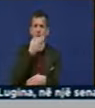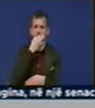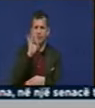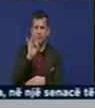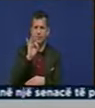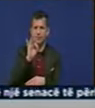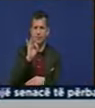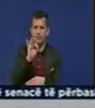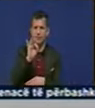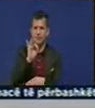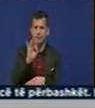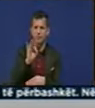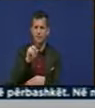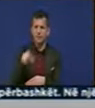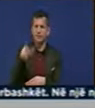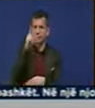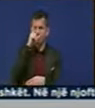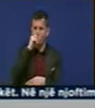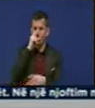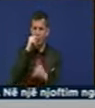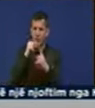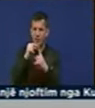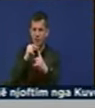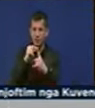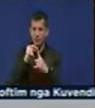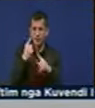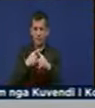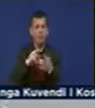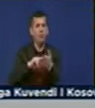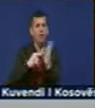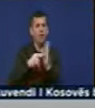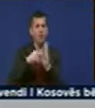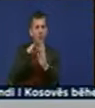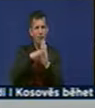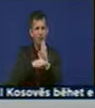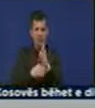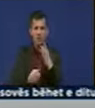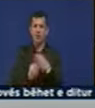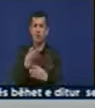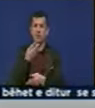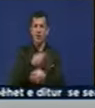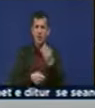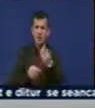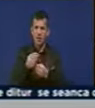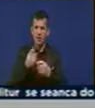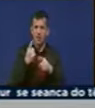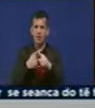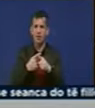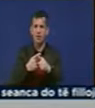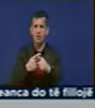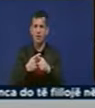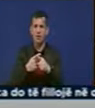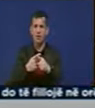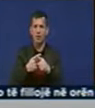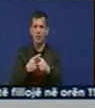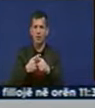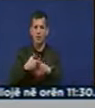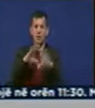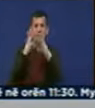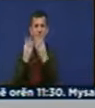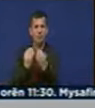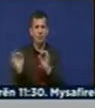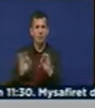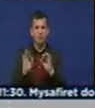ndryshme ku komuna e Preshevës ka strategjinë e saj të zhvillimit ekonomik, ka zonën industriale e cila është e gatshme